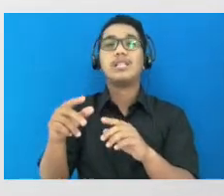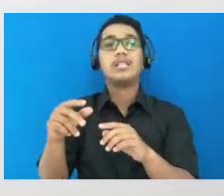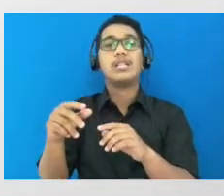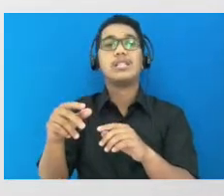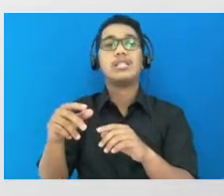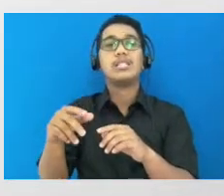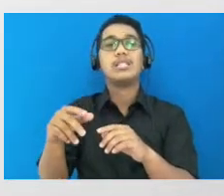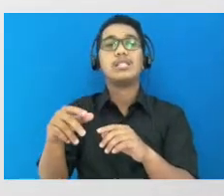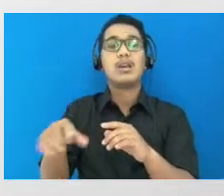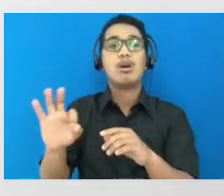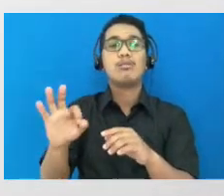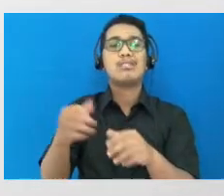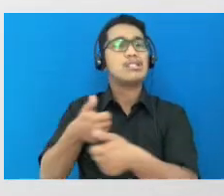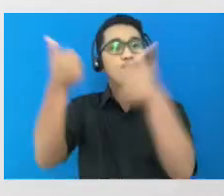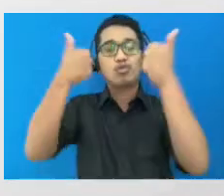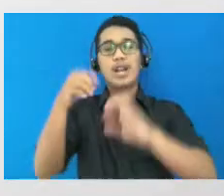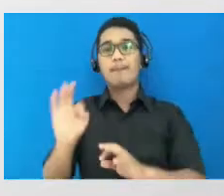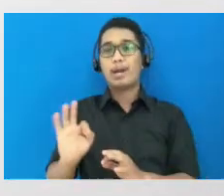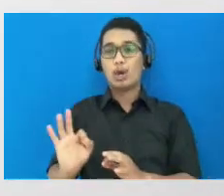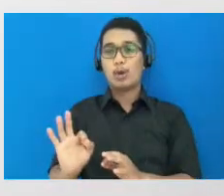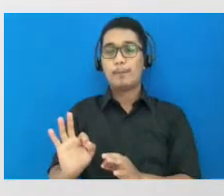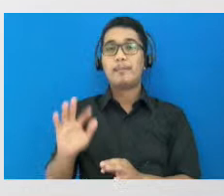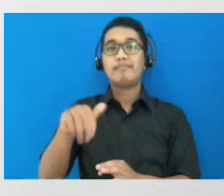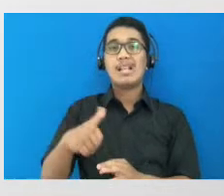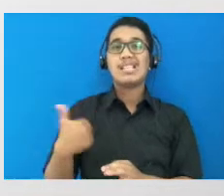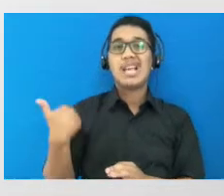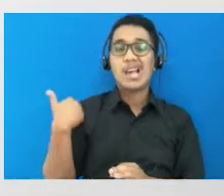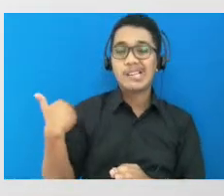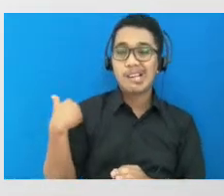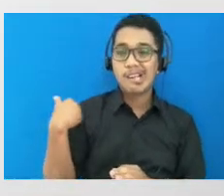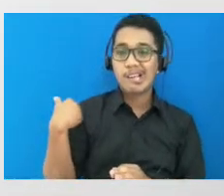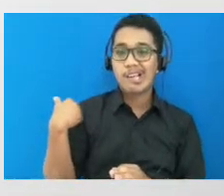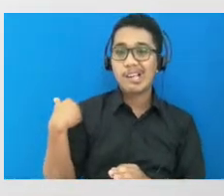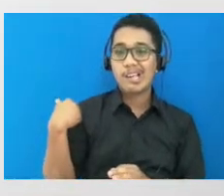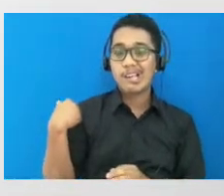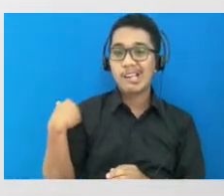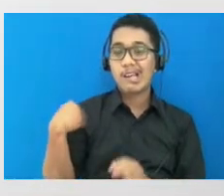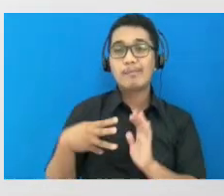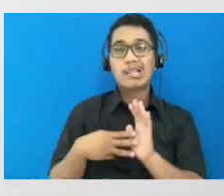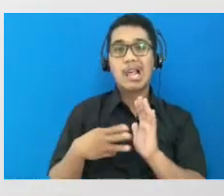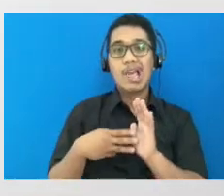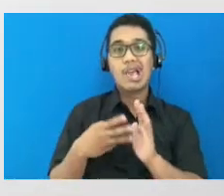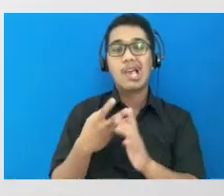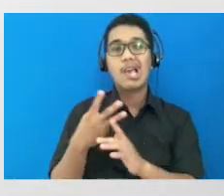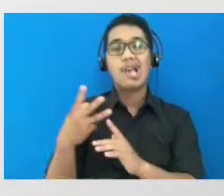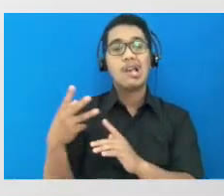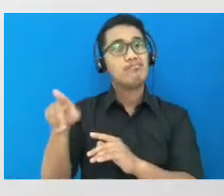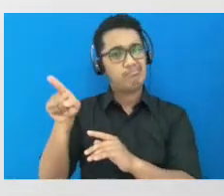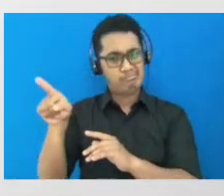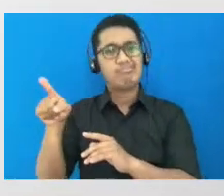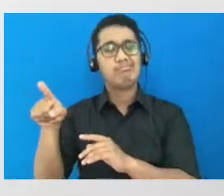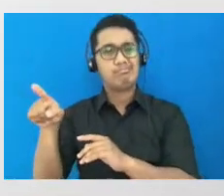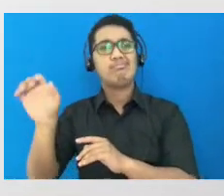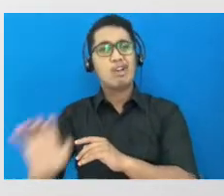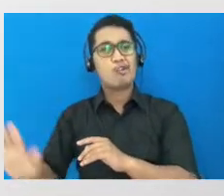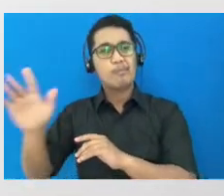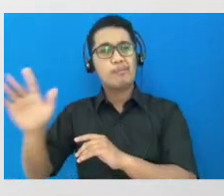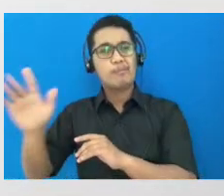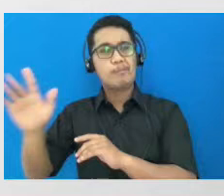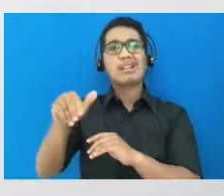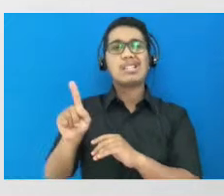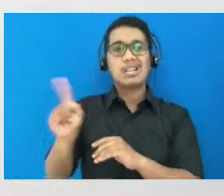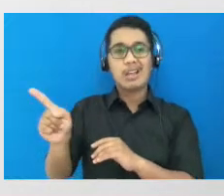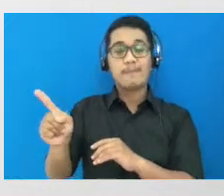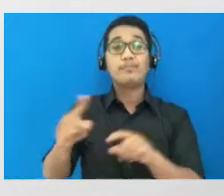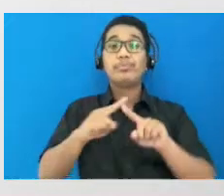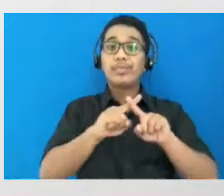tentunya banyak sekali, tetap masih banyak sekali insiden security breach yang terjadi di Eropa sana. Tapi yang penting saya kira di